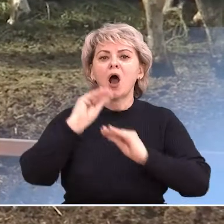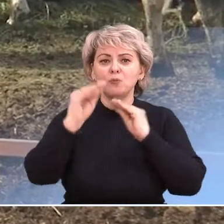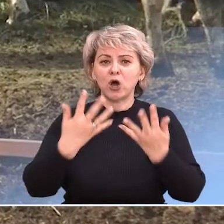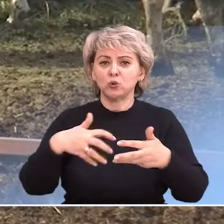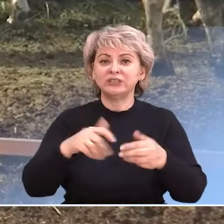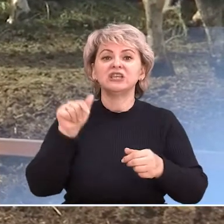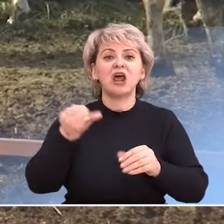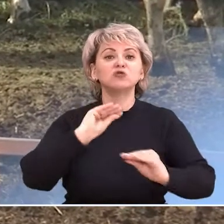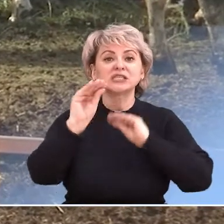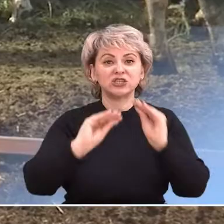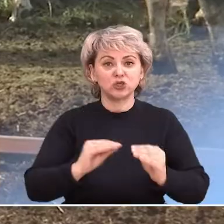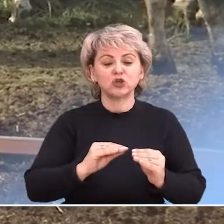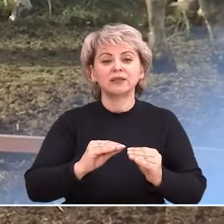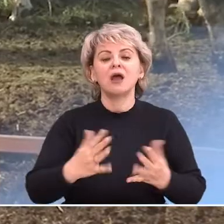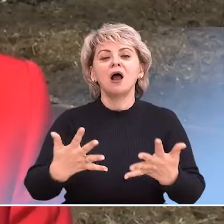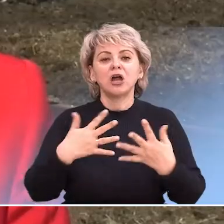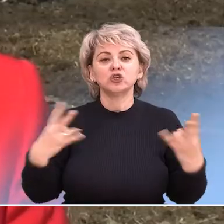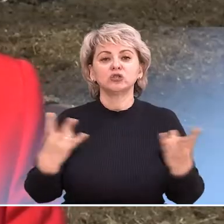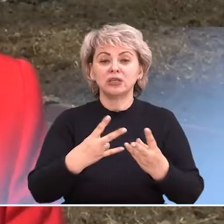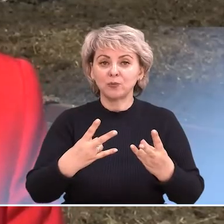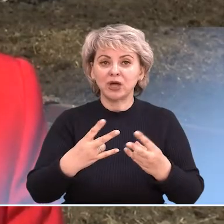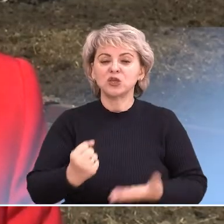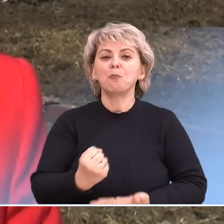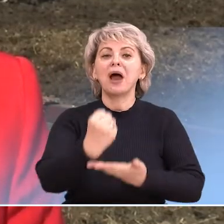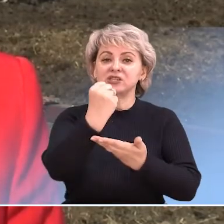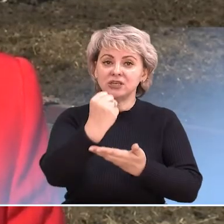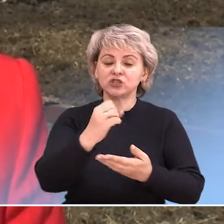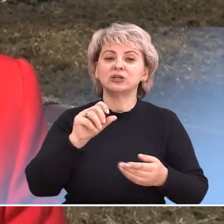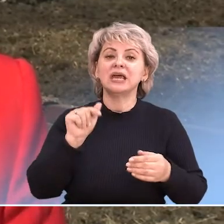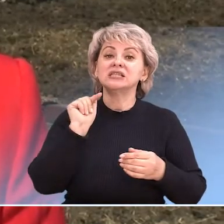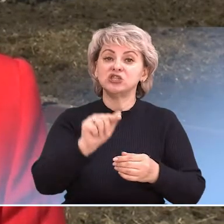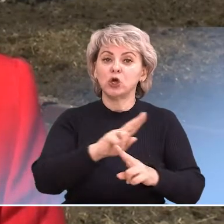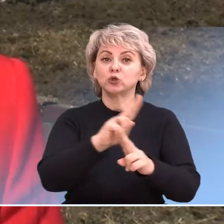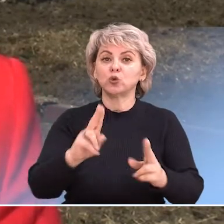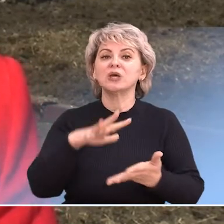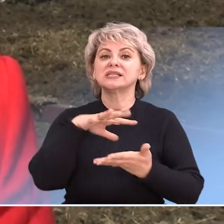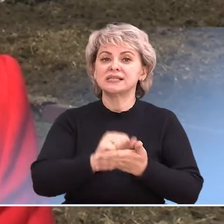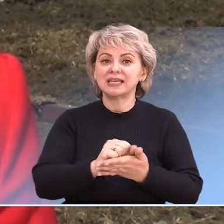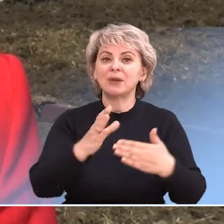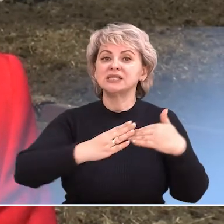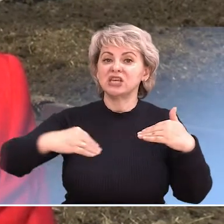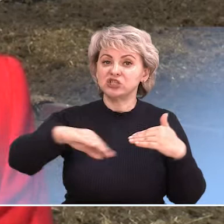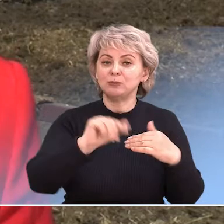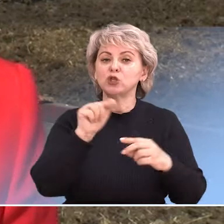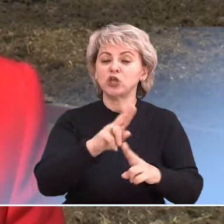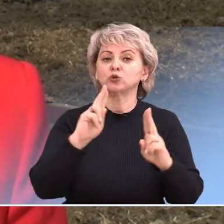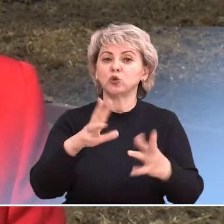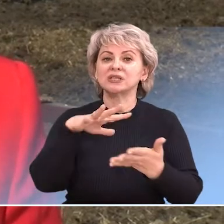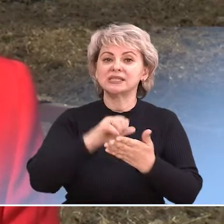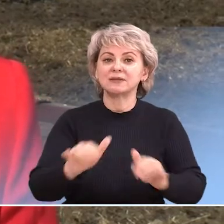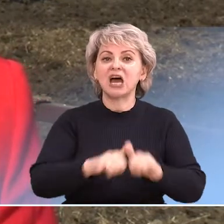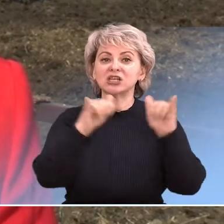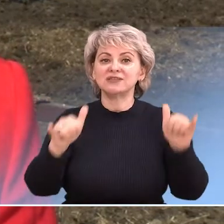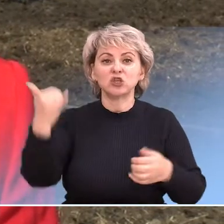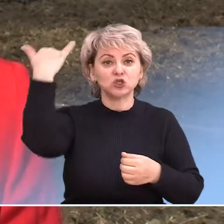скот, оборудование для его содержания. Конечно, необходимо поддерживать именно тех, кто занимается землей, тех,